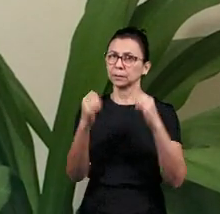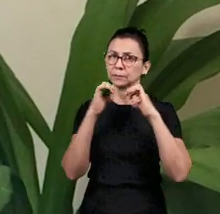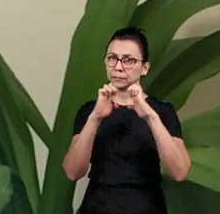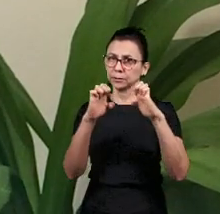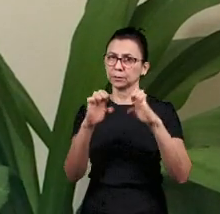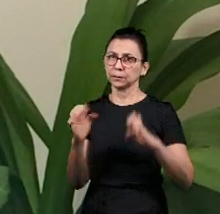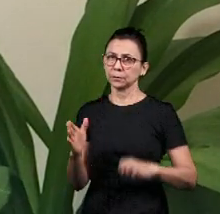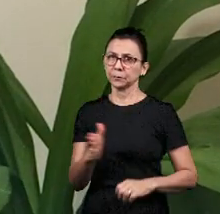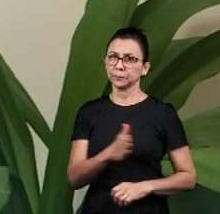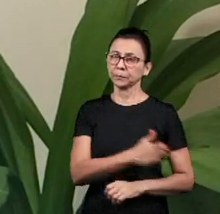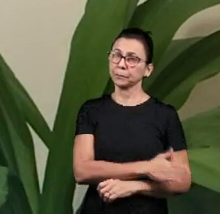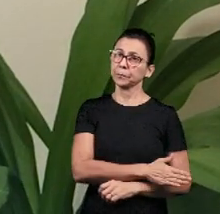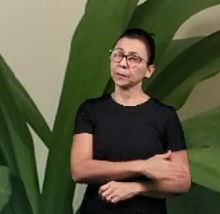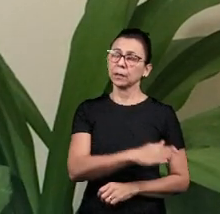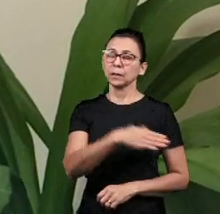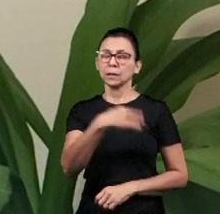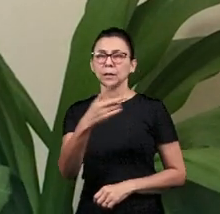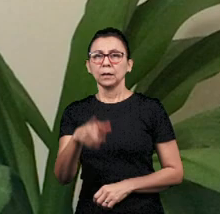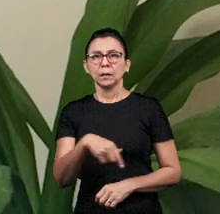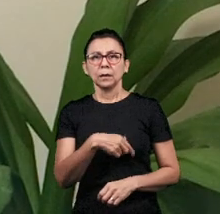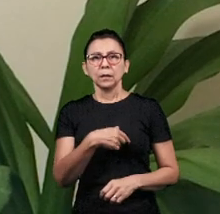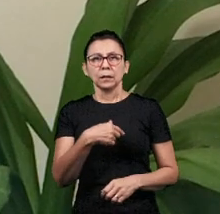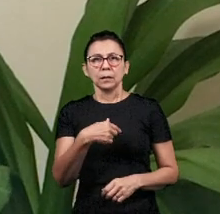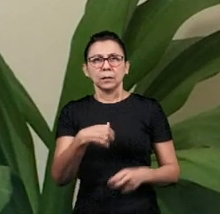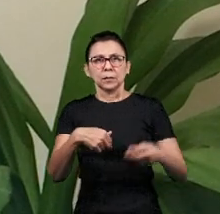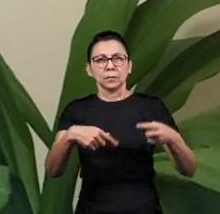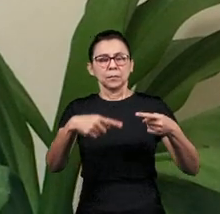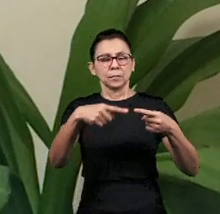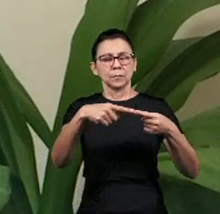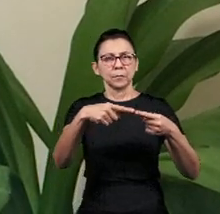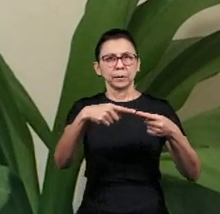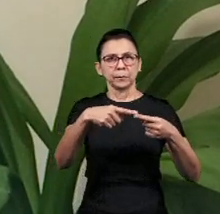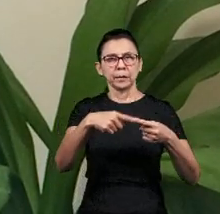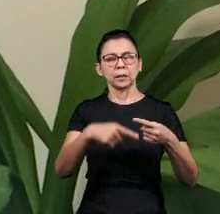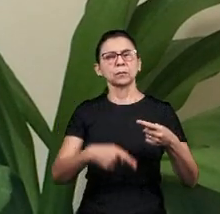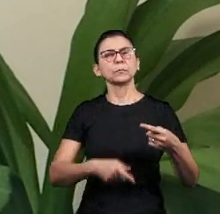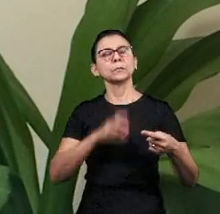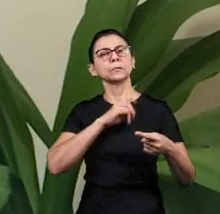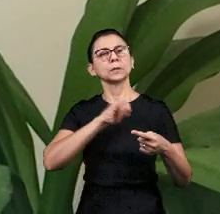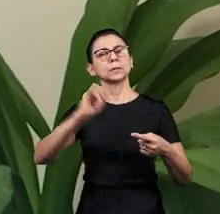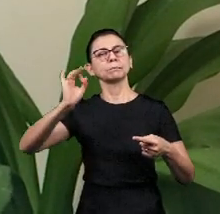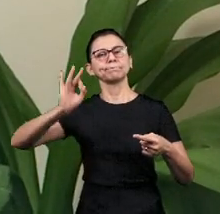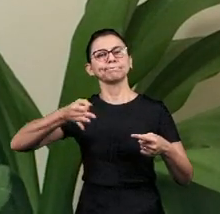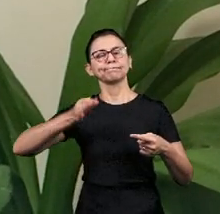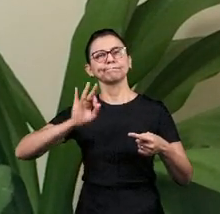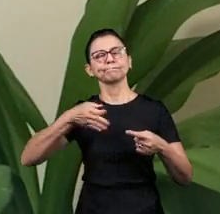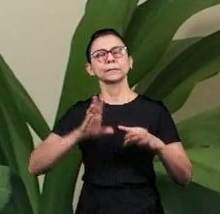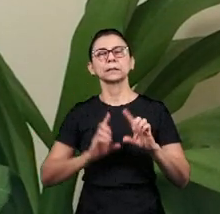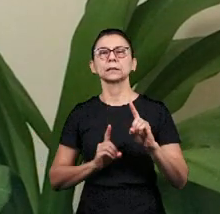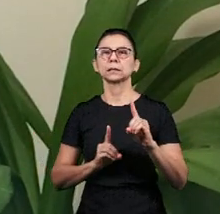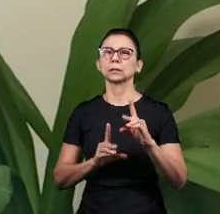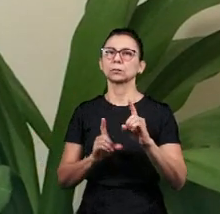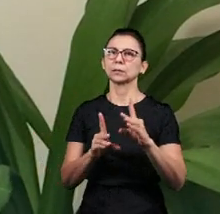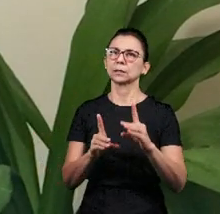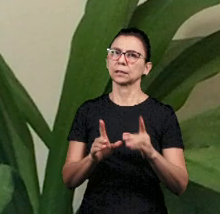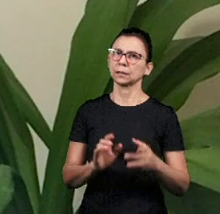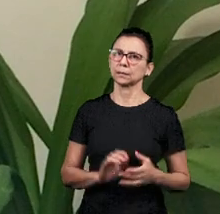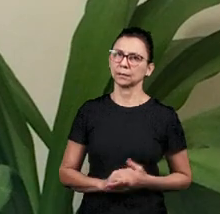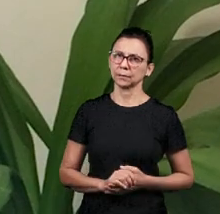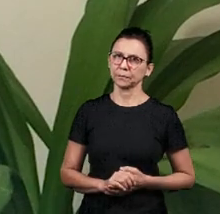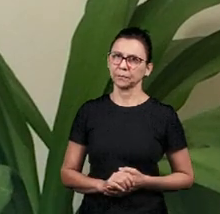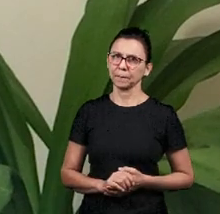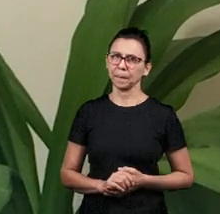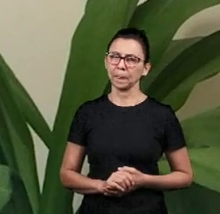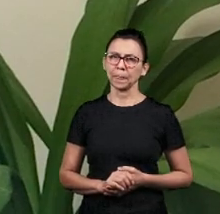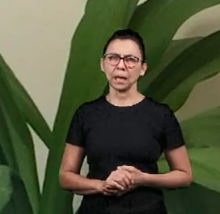deux parties. Première partie, c'est affirmer que réellement la doctrine, elle ne doit pas être